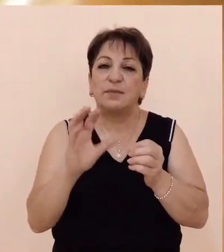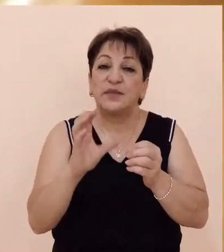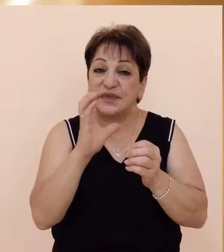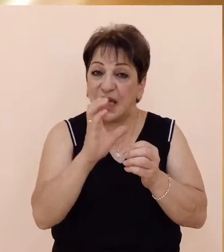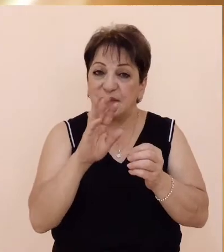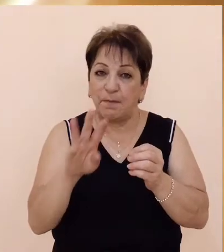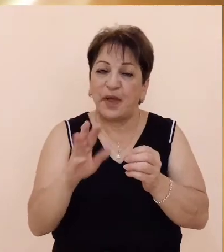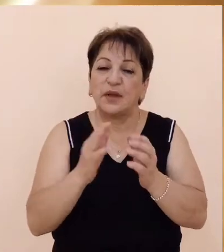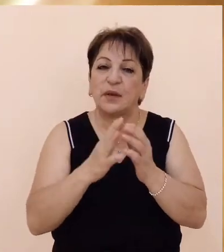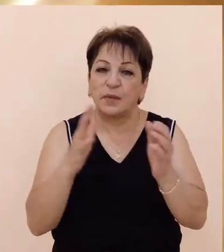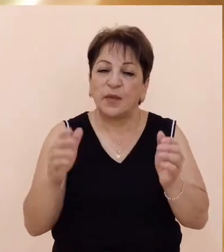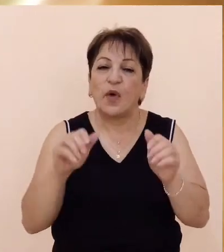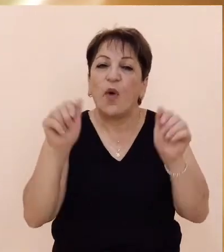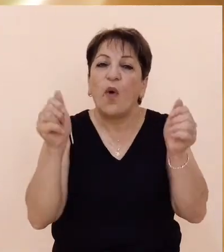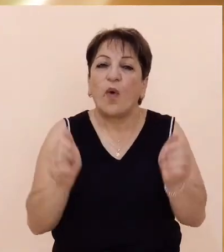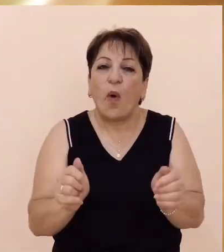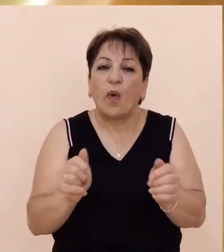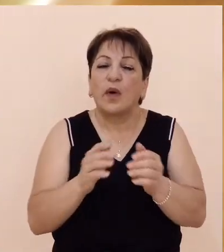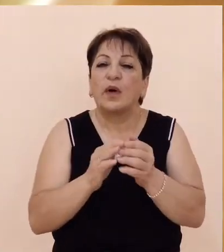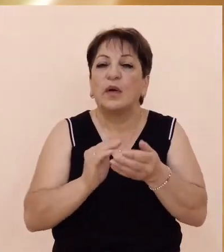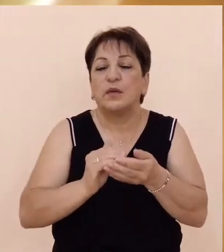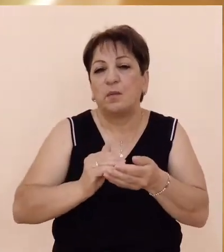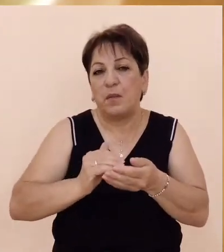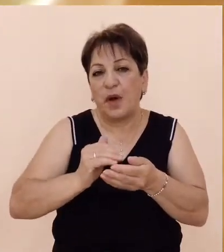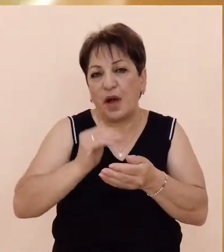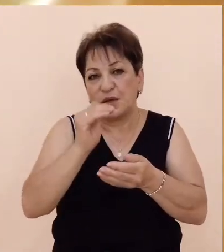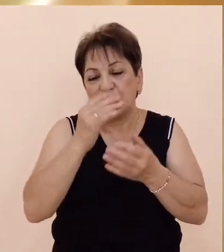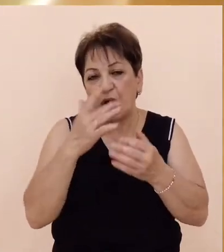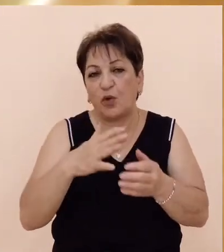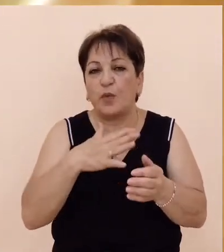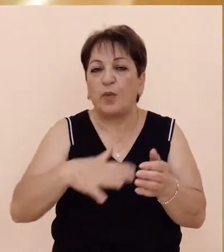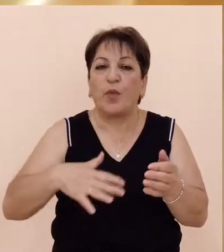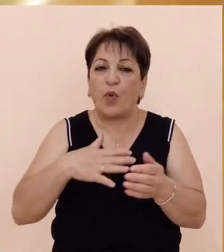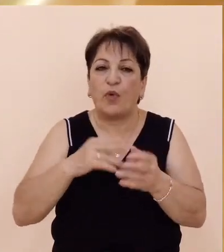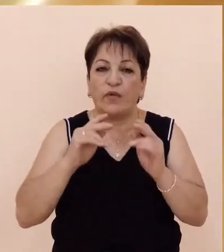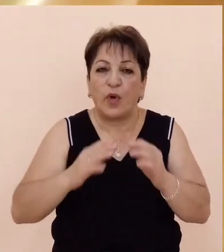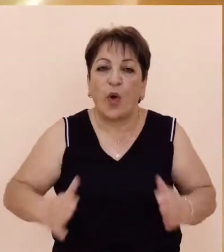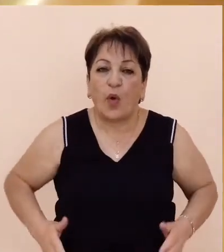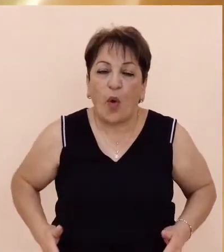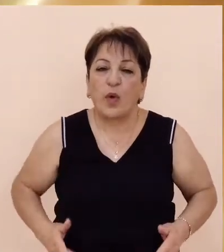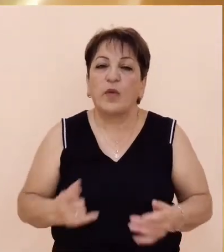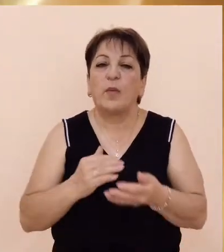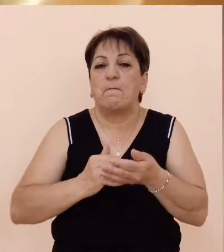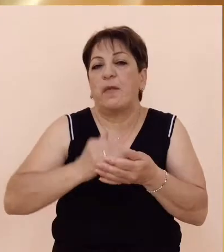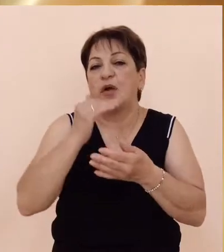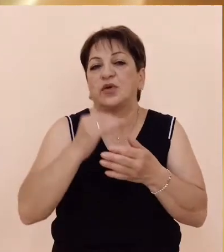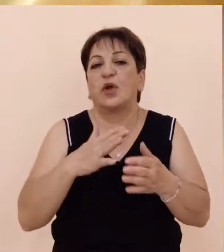է, կոնքի խորոչից սկսում բարձրանալ դեպի որովայնի խորոչ։